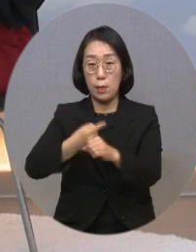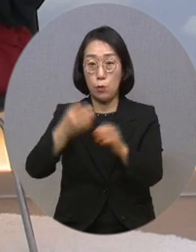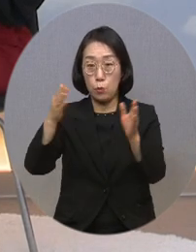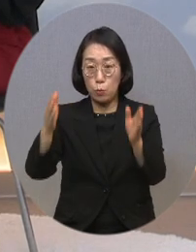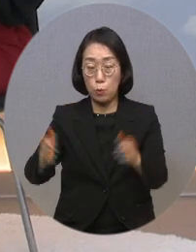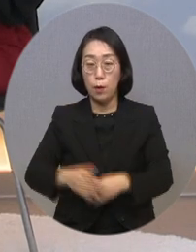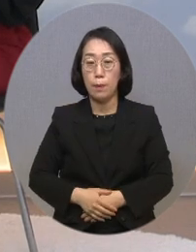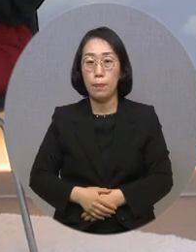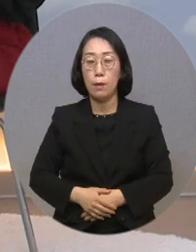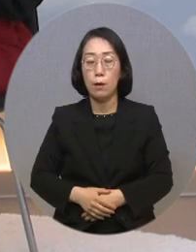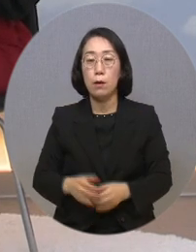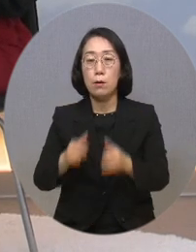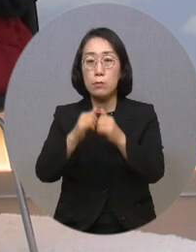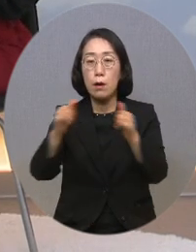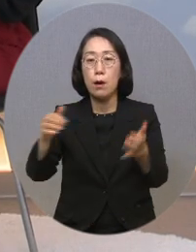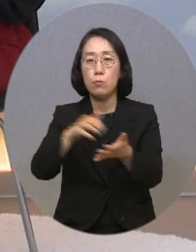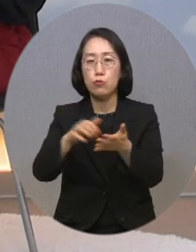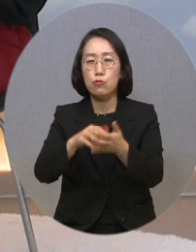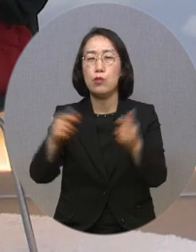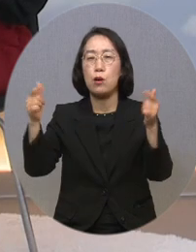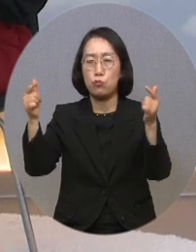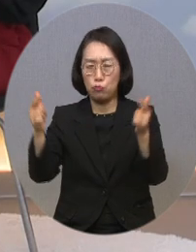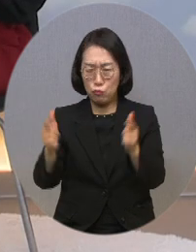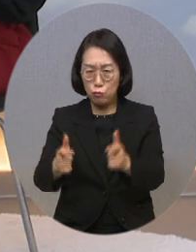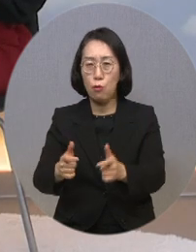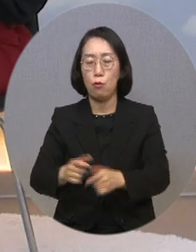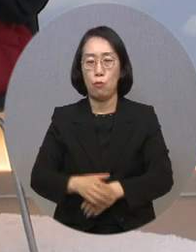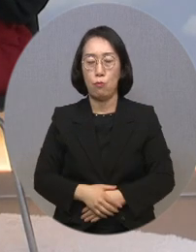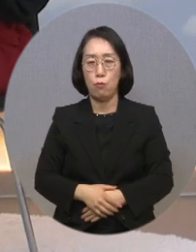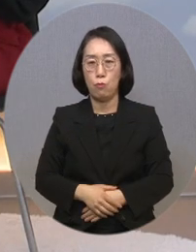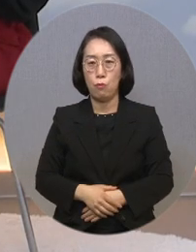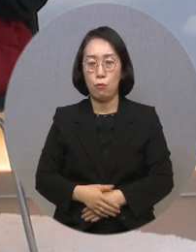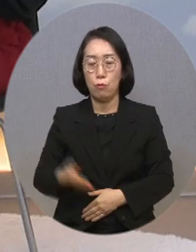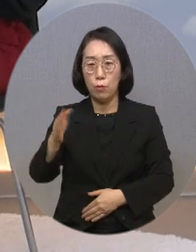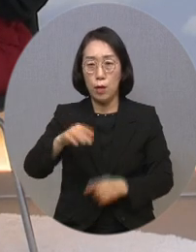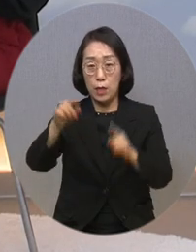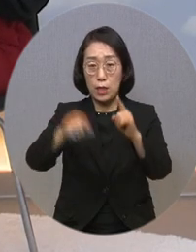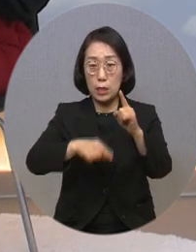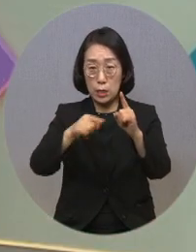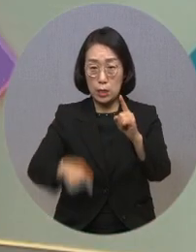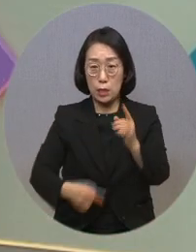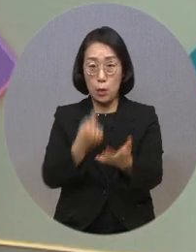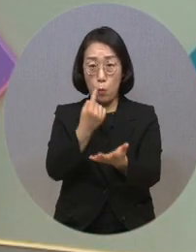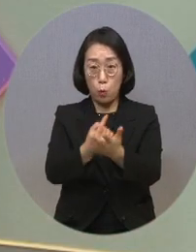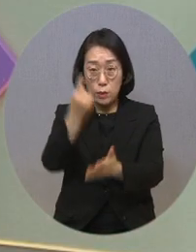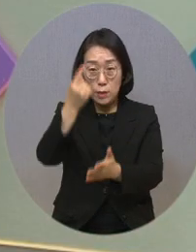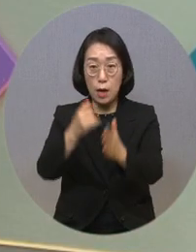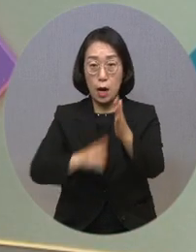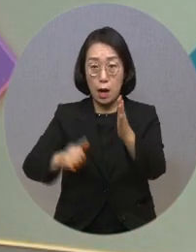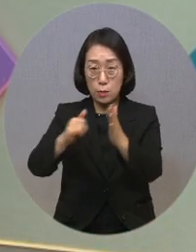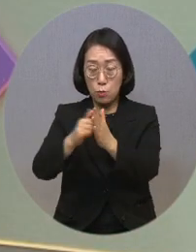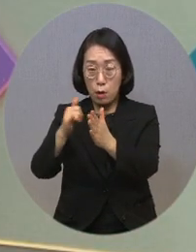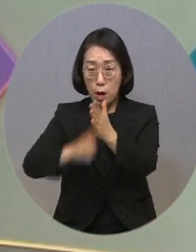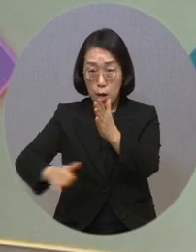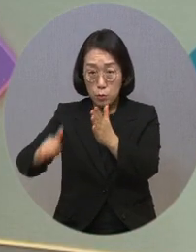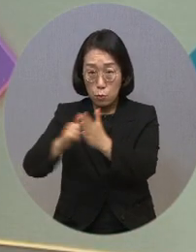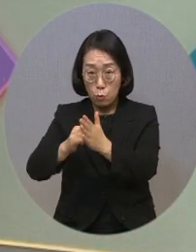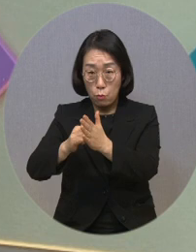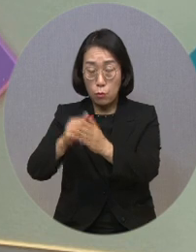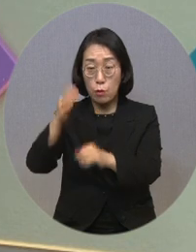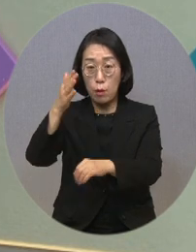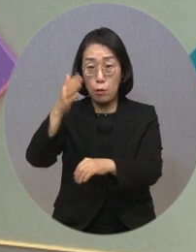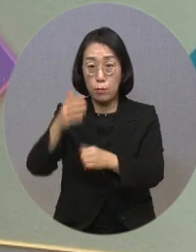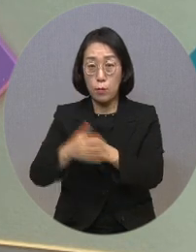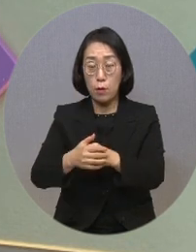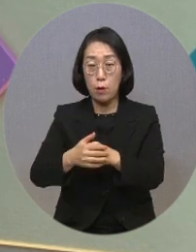3,480명이 줄었습니다. 네. 이제 그렇음에도 불구하고 1인 가구가 증가를 하면서 세대수는 또 증가하는